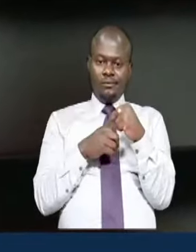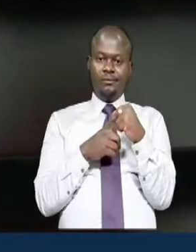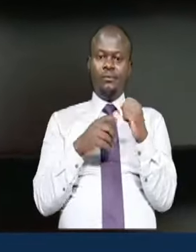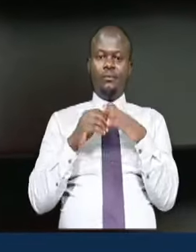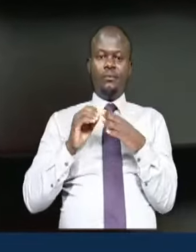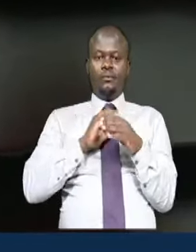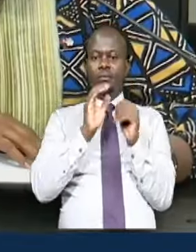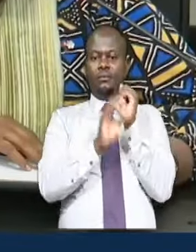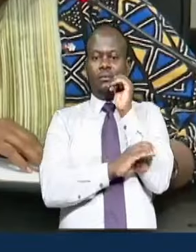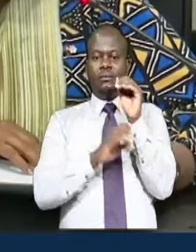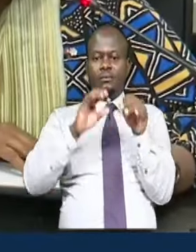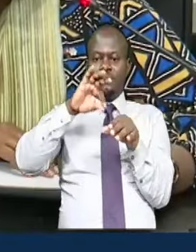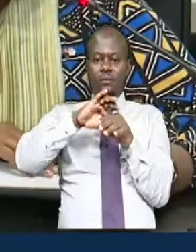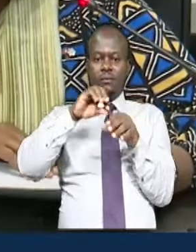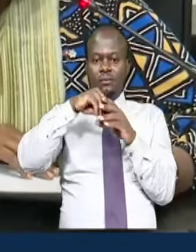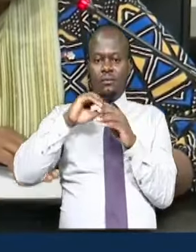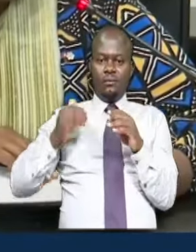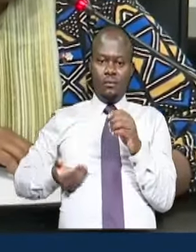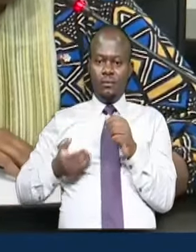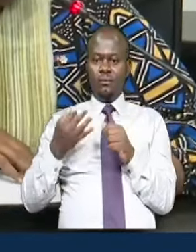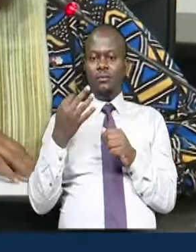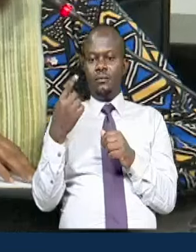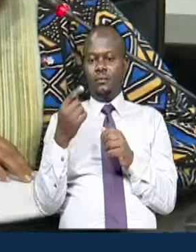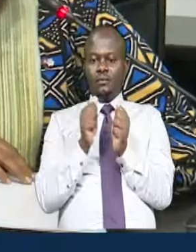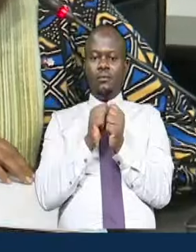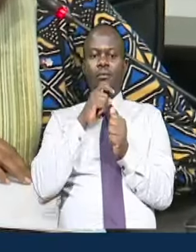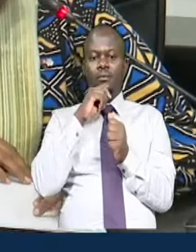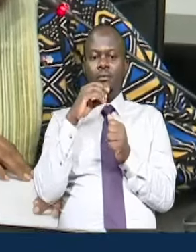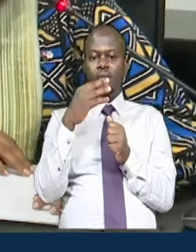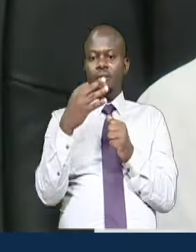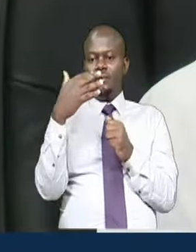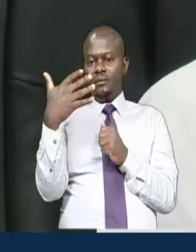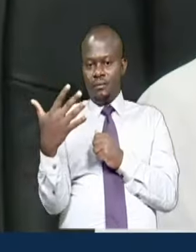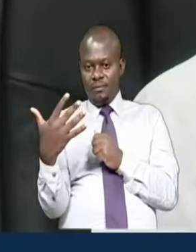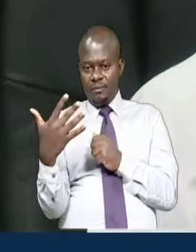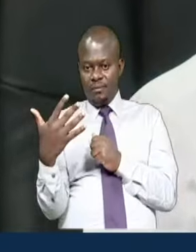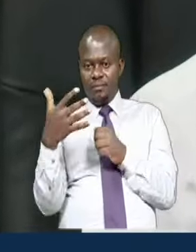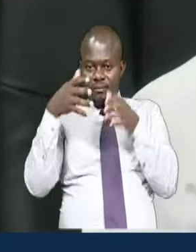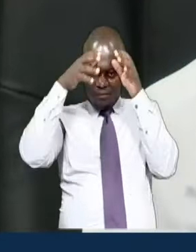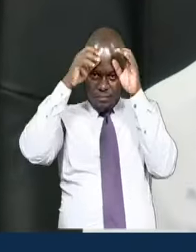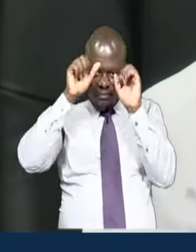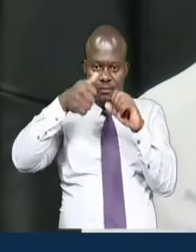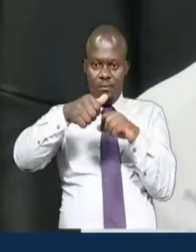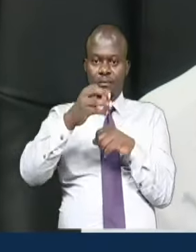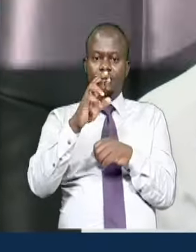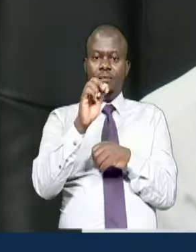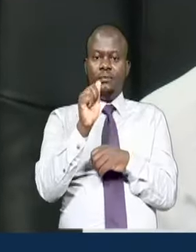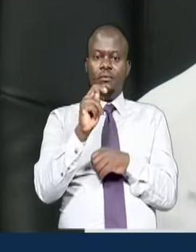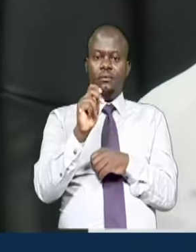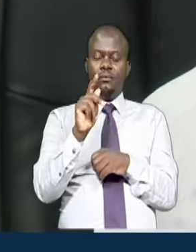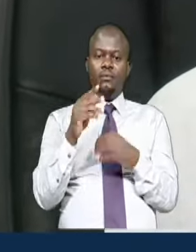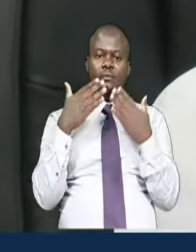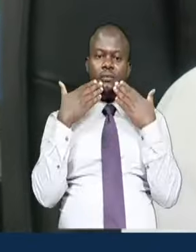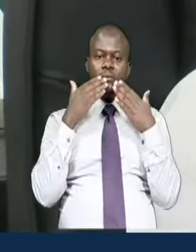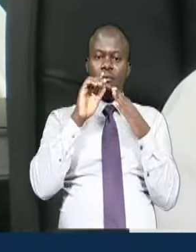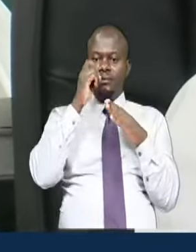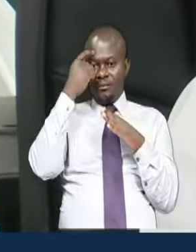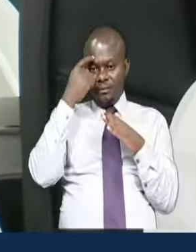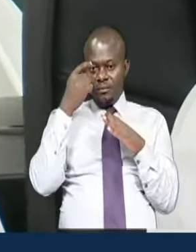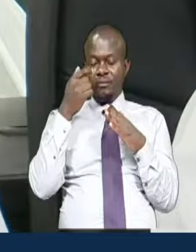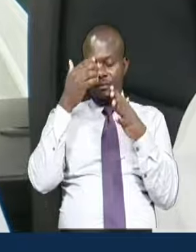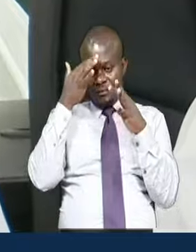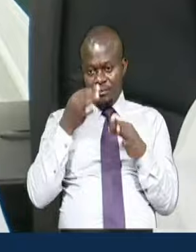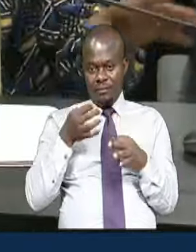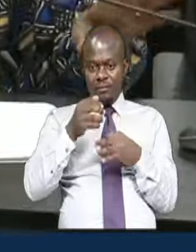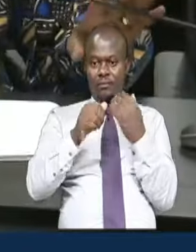komisiyo y'igihugu y'amatora, harimo abagore 31 n'abagabo 35. Perezida waryo Frank Habineza ashimira leta ko imigabo n'imigambi yabo